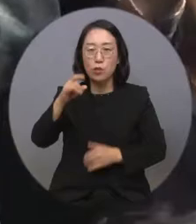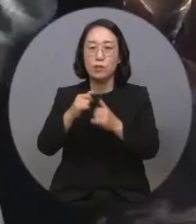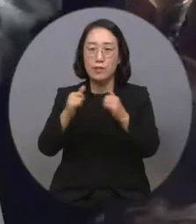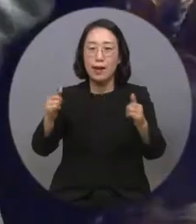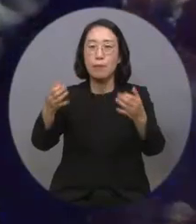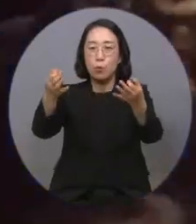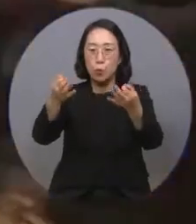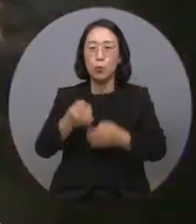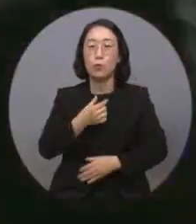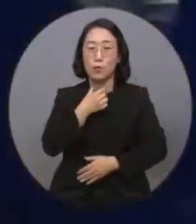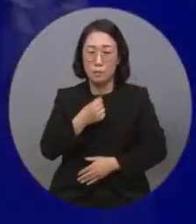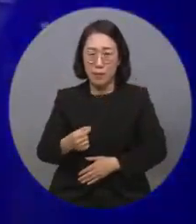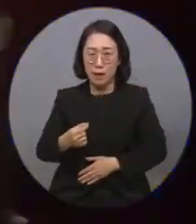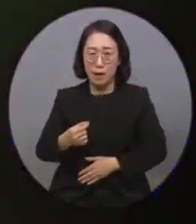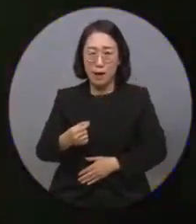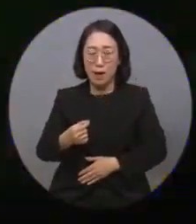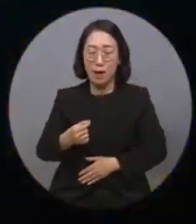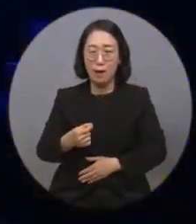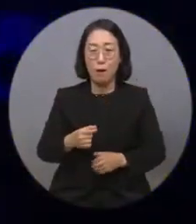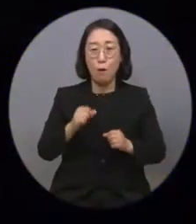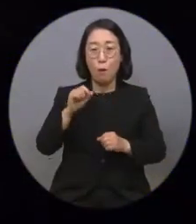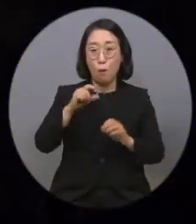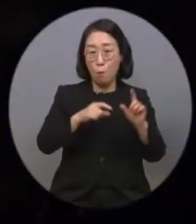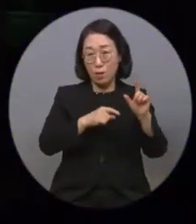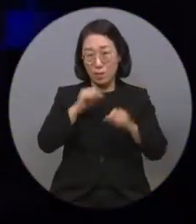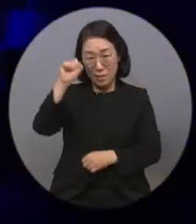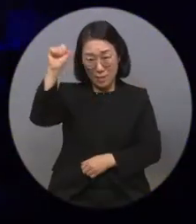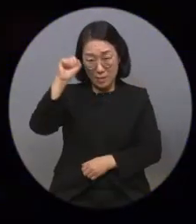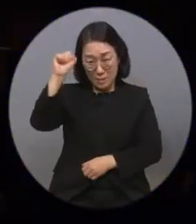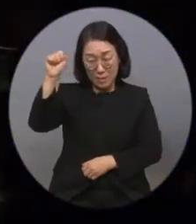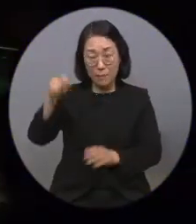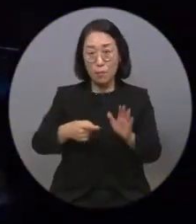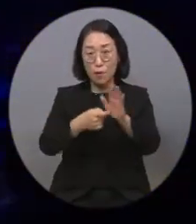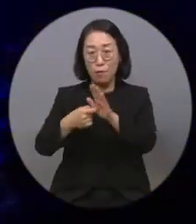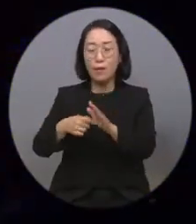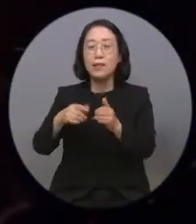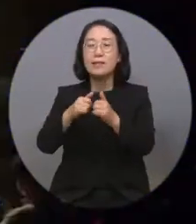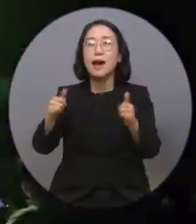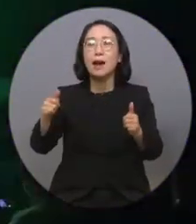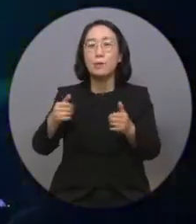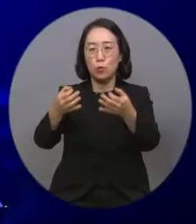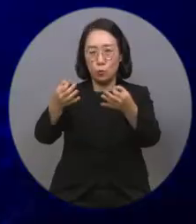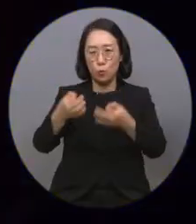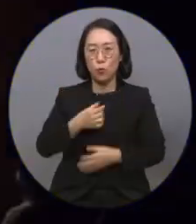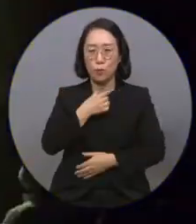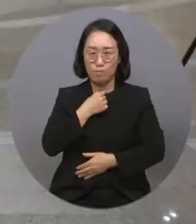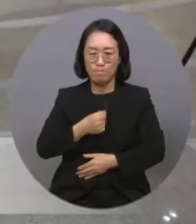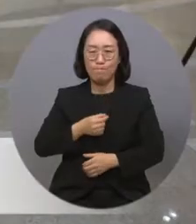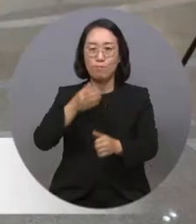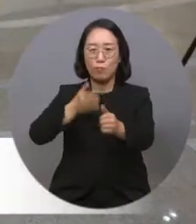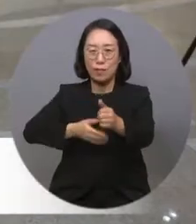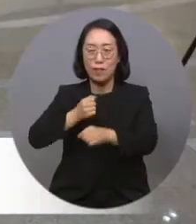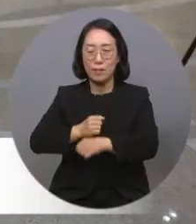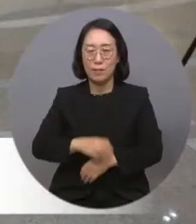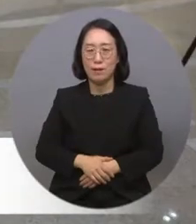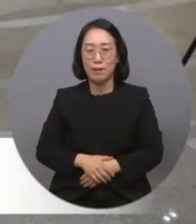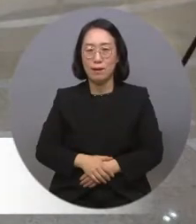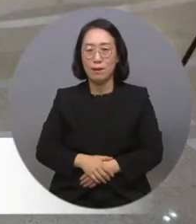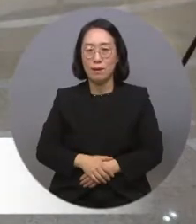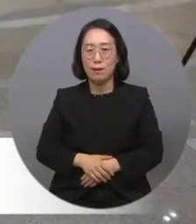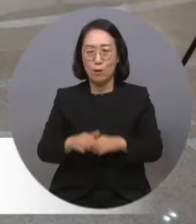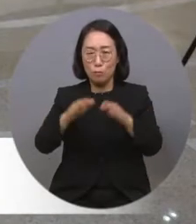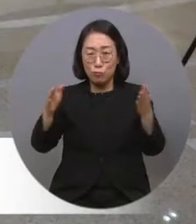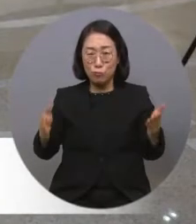알려지길 원한다를 외치며 장애인이 아닌 사람으로 먼저 대해주길 호소했습니다. 무대에 대해서